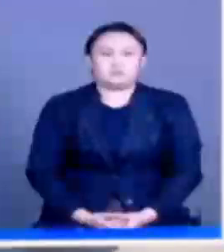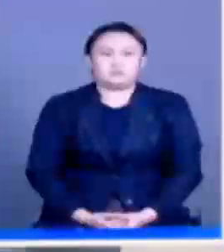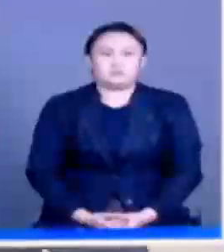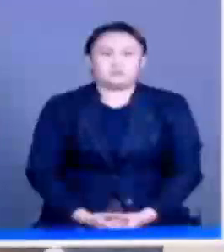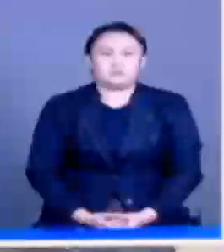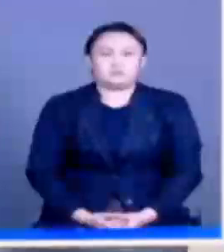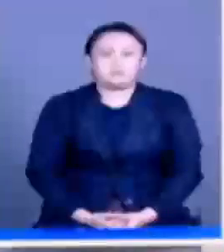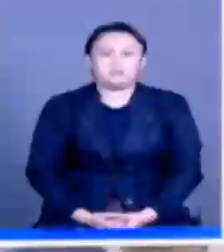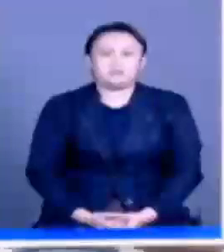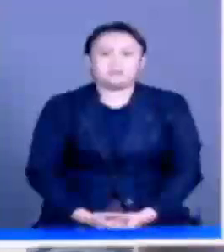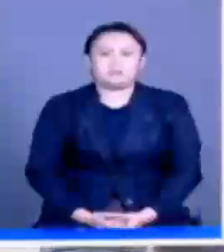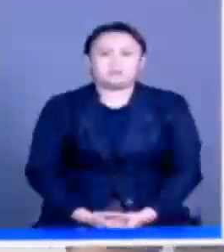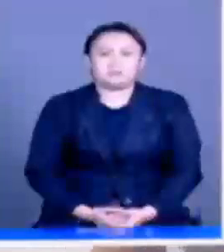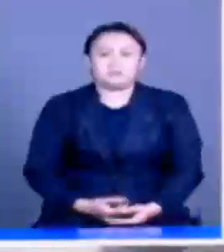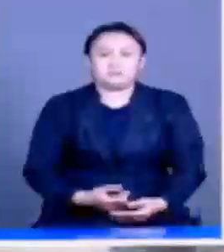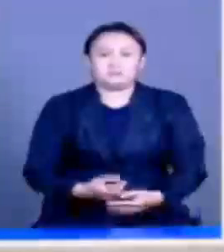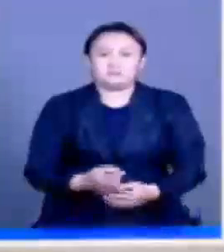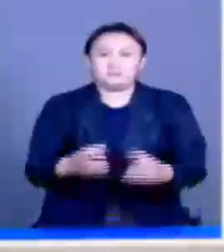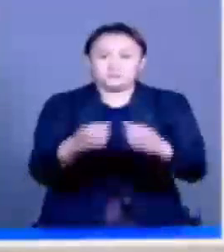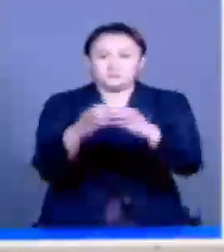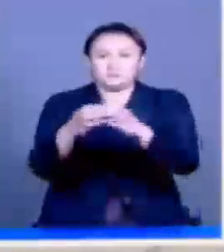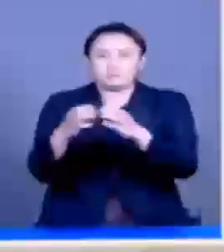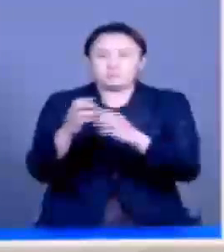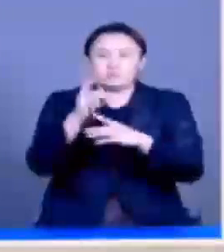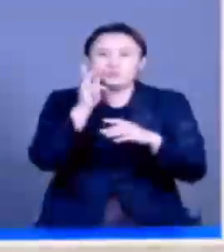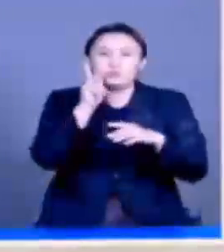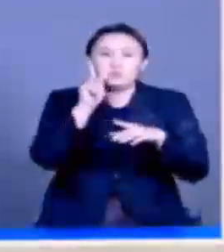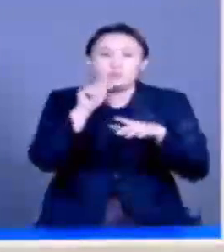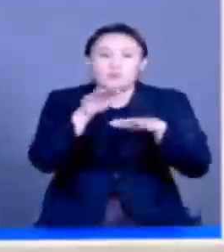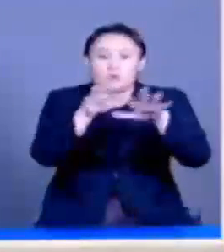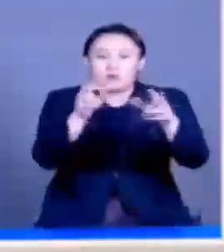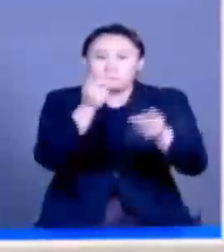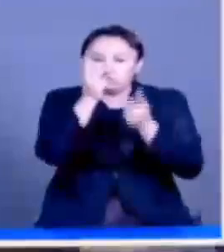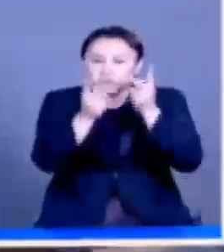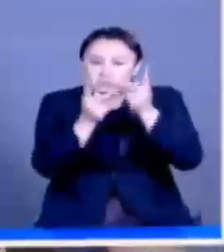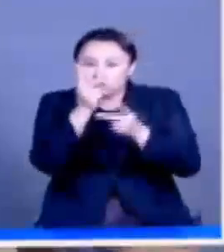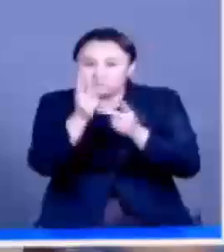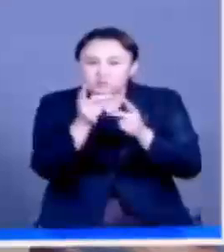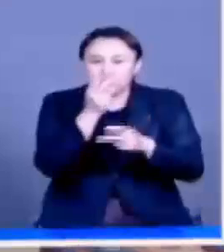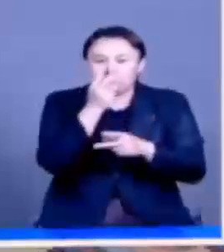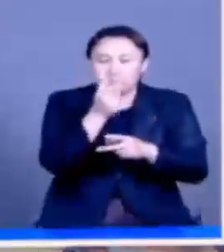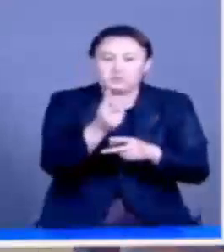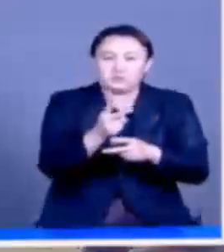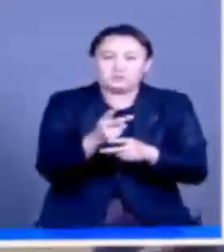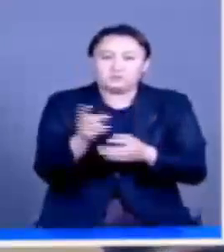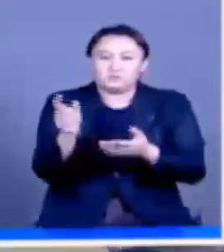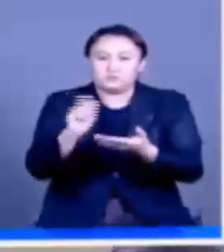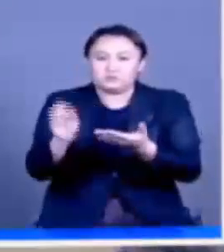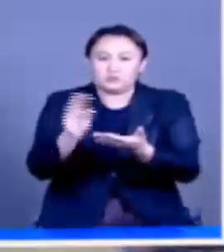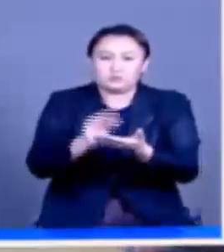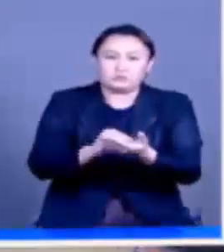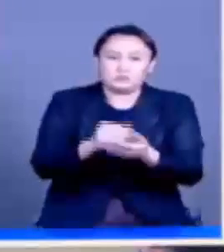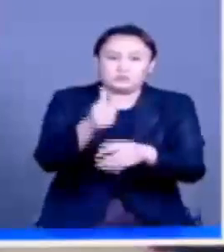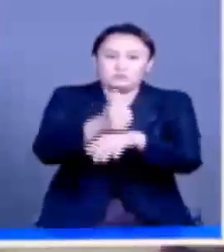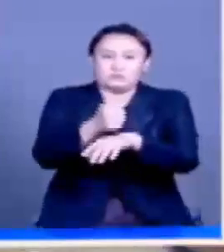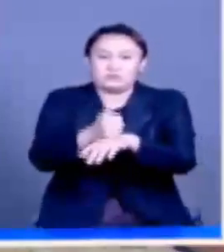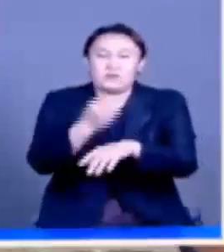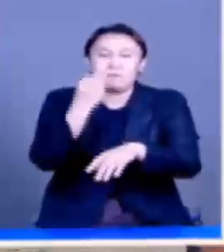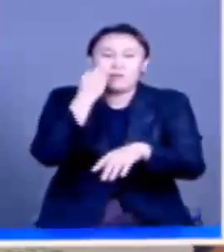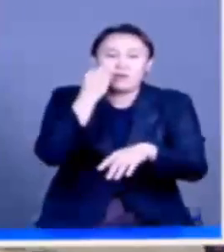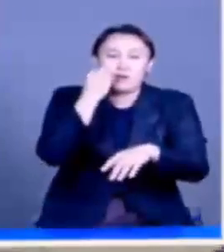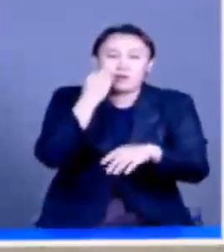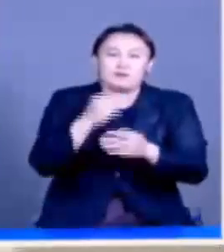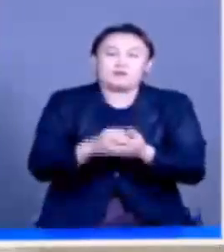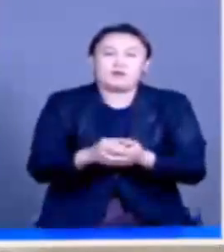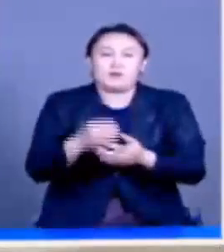จากการลงพื้นที่ของทางทีมข่าวโทรภาพแห่งชาติและการให้ข้อมูลของทางนายบ้านบ้านหาดกันซาได้ฮู้ว่าบ้านหาดกันซา